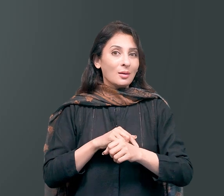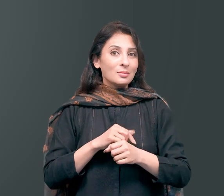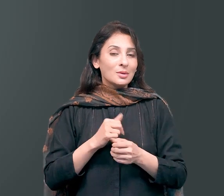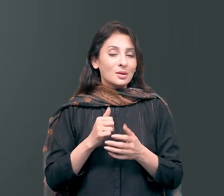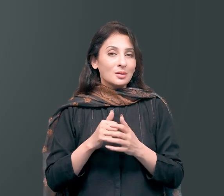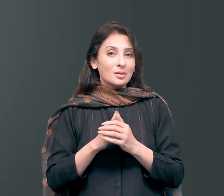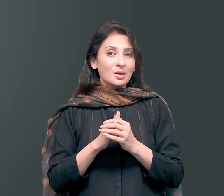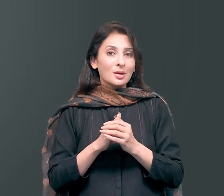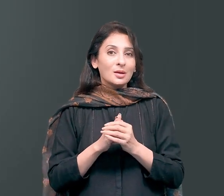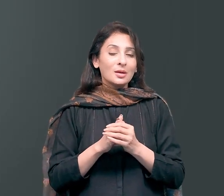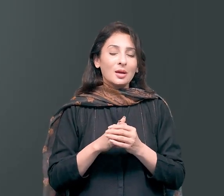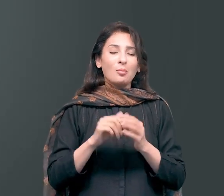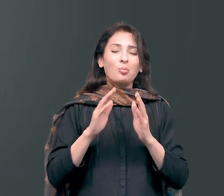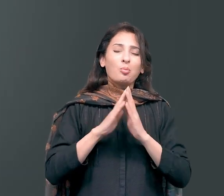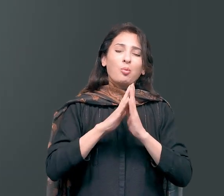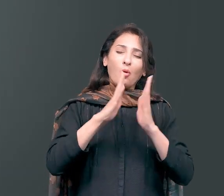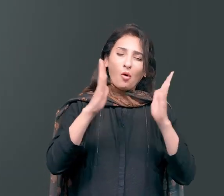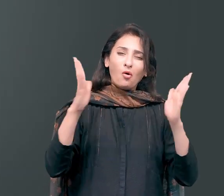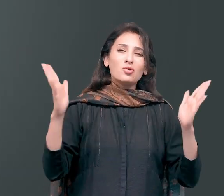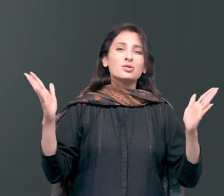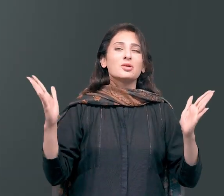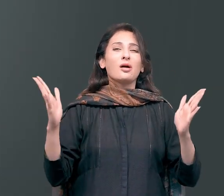لیجئے 11 صوبے تھے،